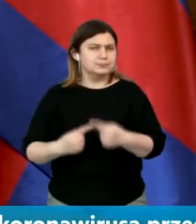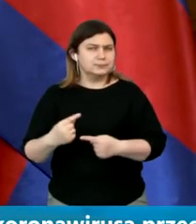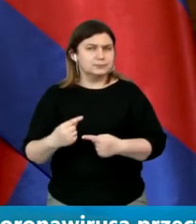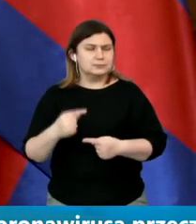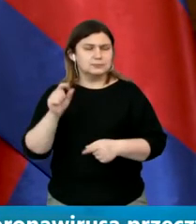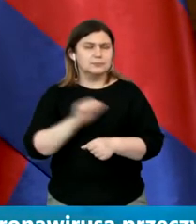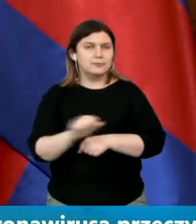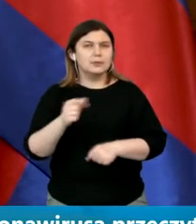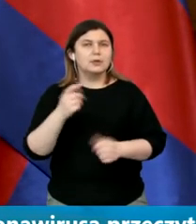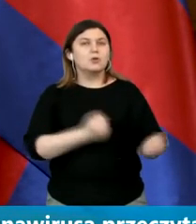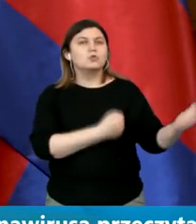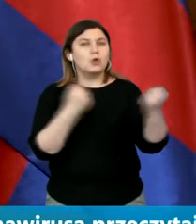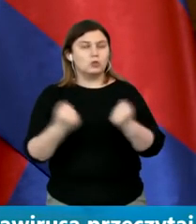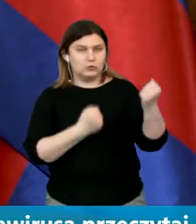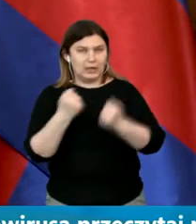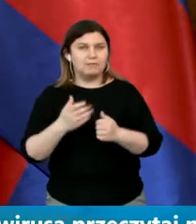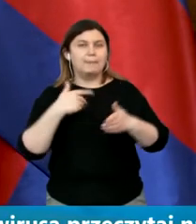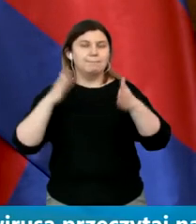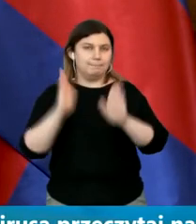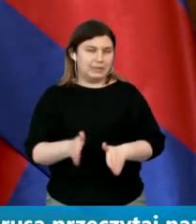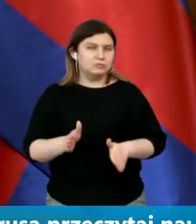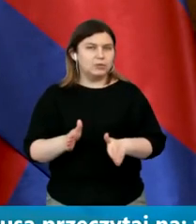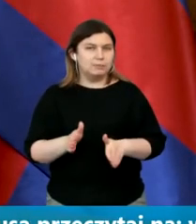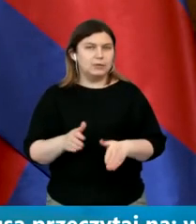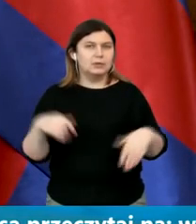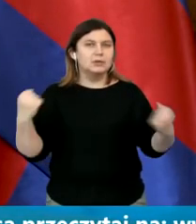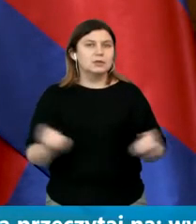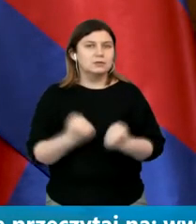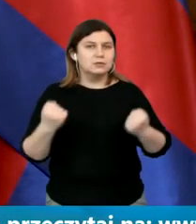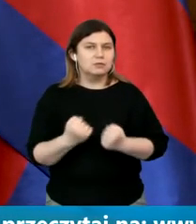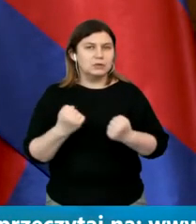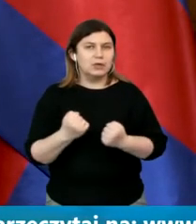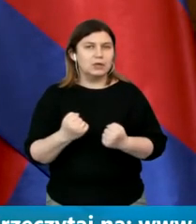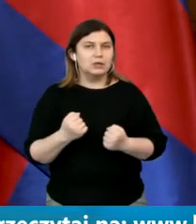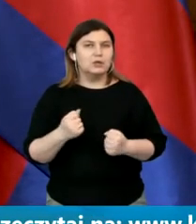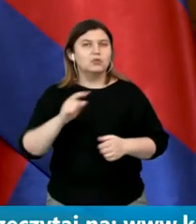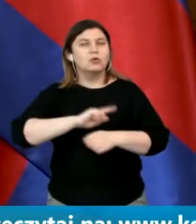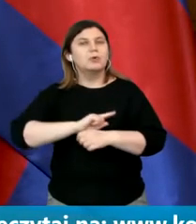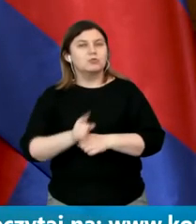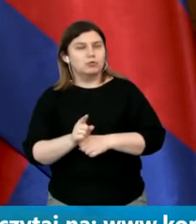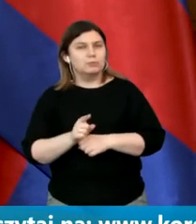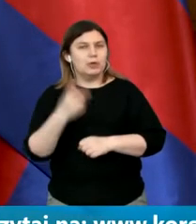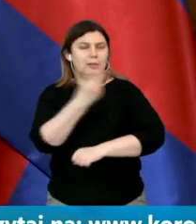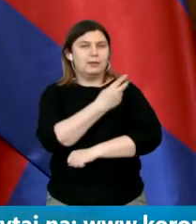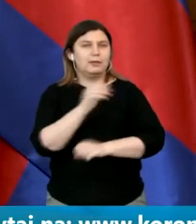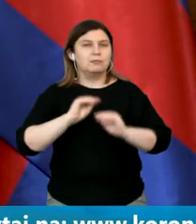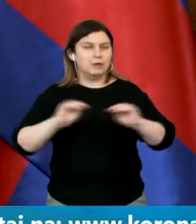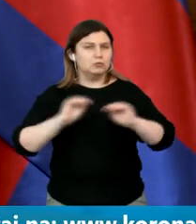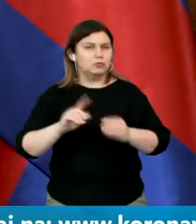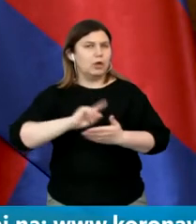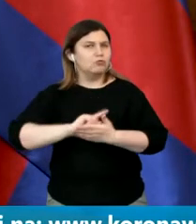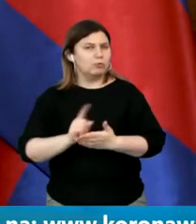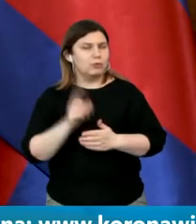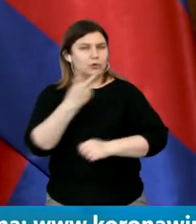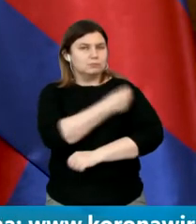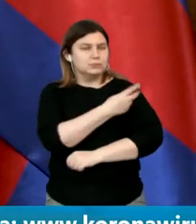tych dostaw oczywiście będziemy starali się, aby jak największa grupa nauczycieli została zaszczepiona, aby